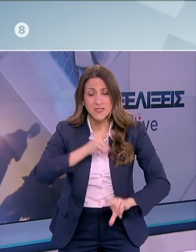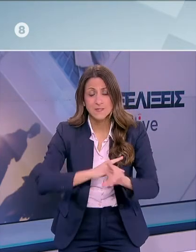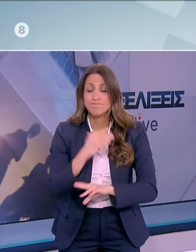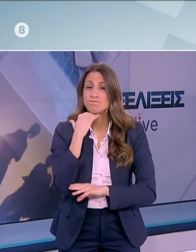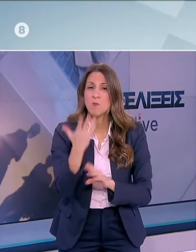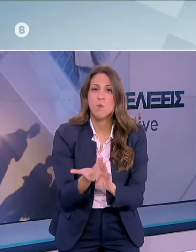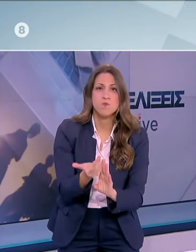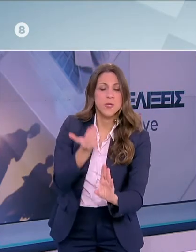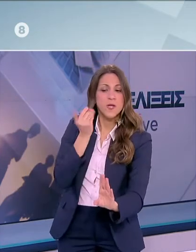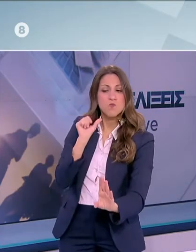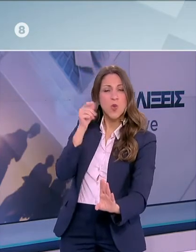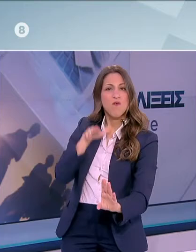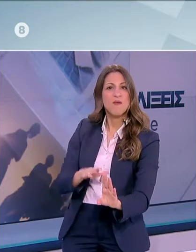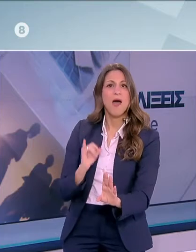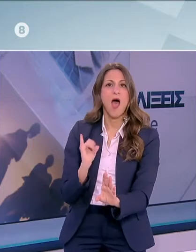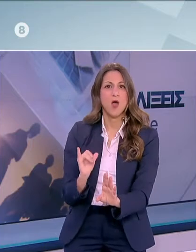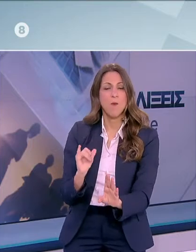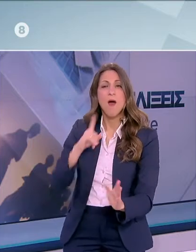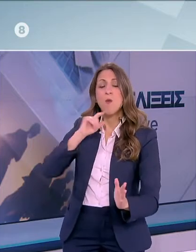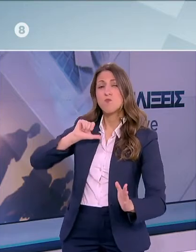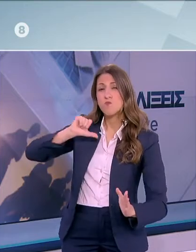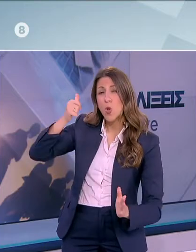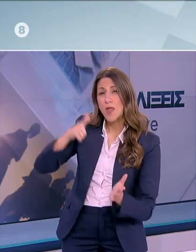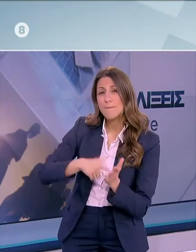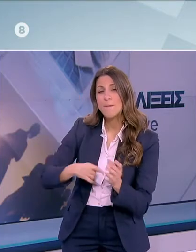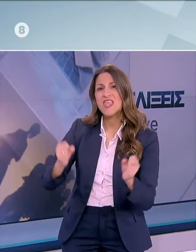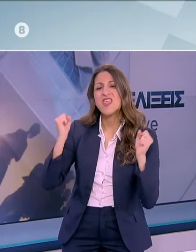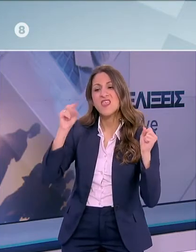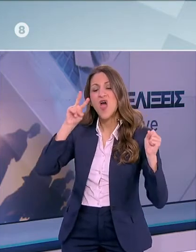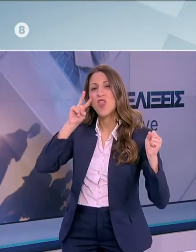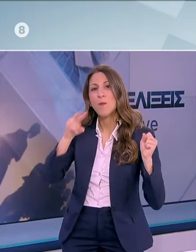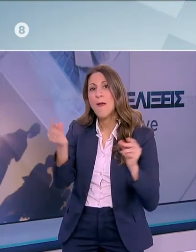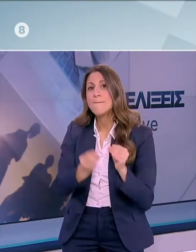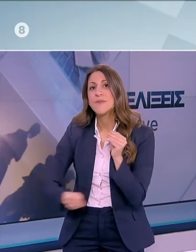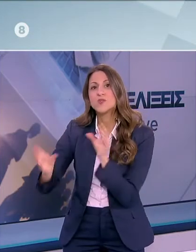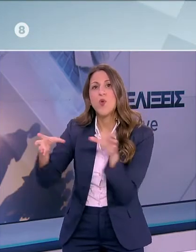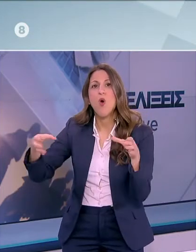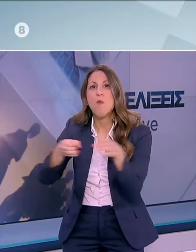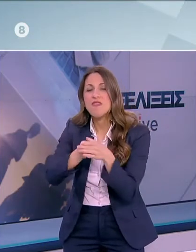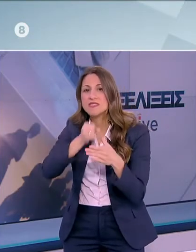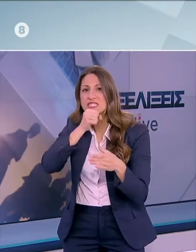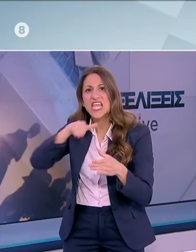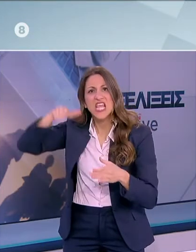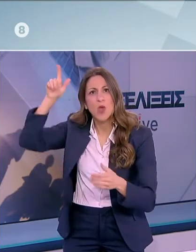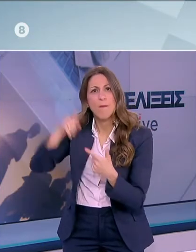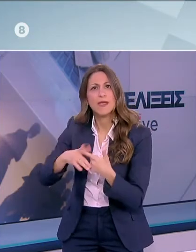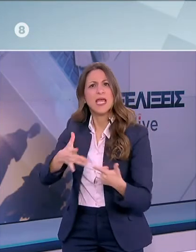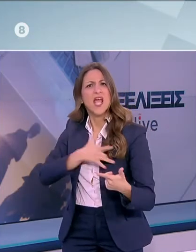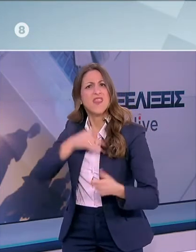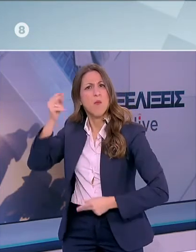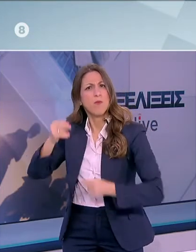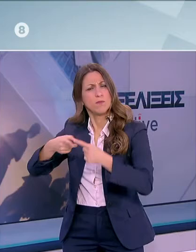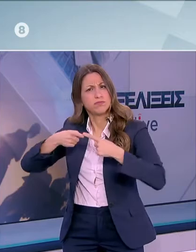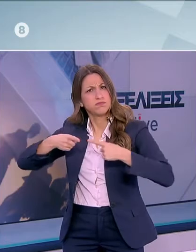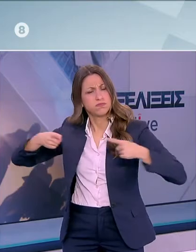προστασία της δημόσιας υγείας, την προστασία όλων μας και ιδιαίτερα των ευπαθών ομάδων. Πρέπει να είναι ελεγχόμενη αυτή η μετάβαση, να μην